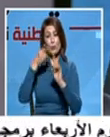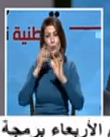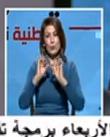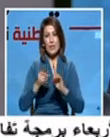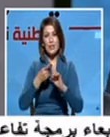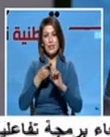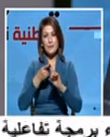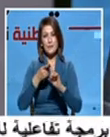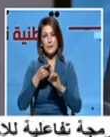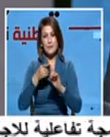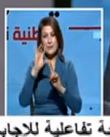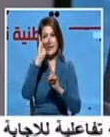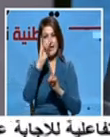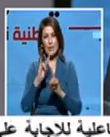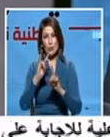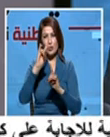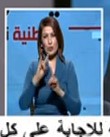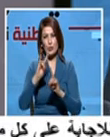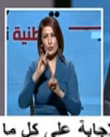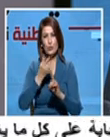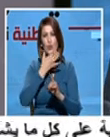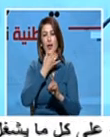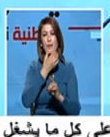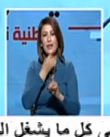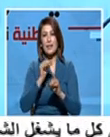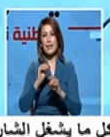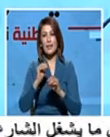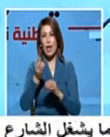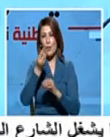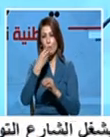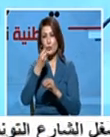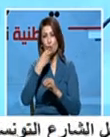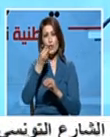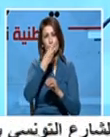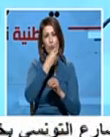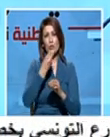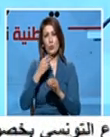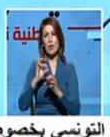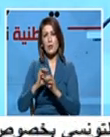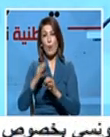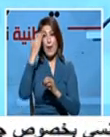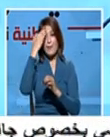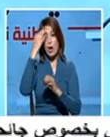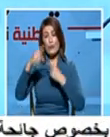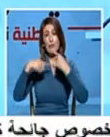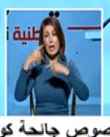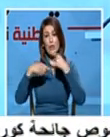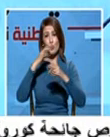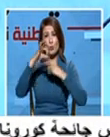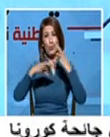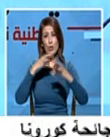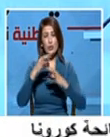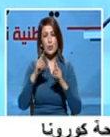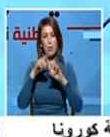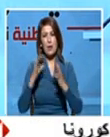هو ليدروكسي، هو ليدروكسي كلوروكين. سمعوا ان الناس تحكي على الكلوروكين وعلى ليدروكسي كلوروكين. سمعوا برشا. تعاملوا مع